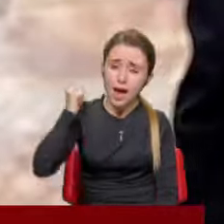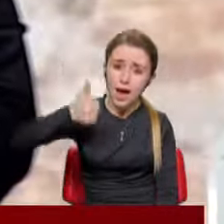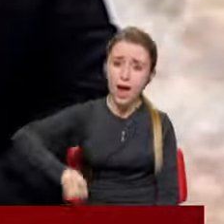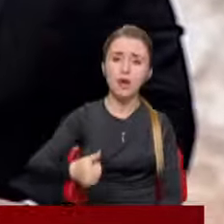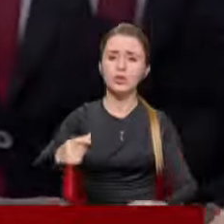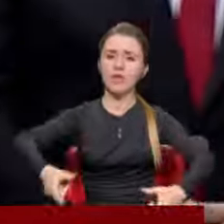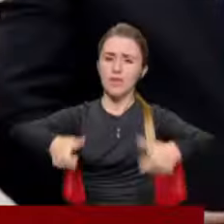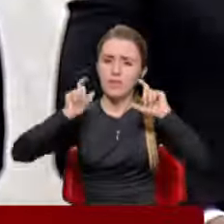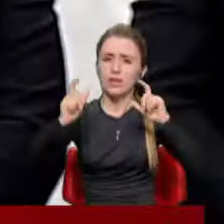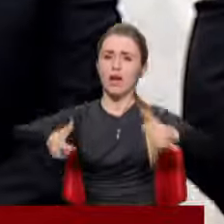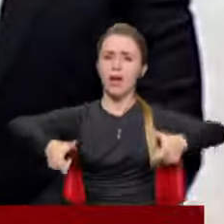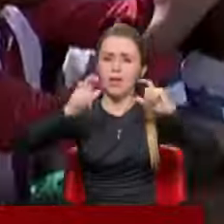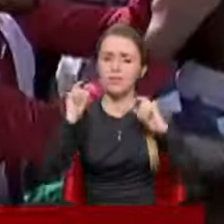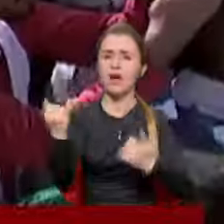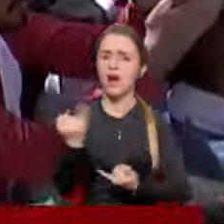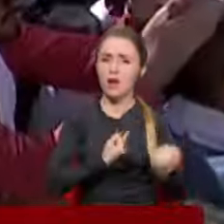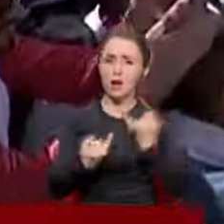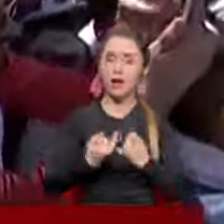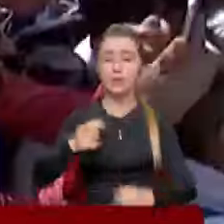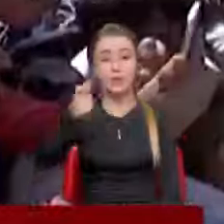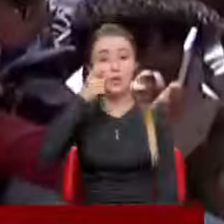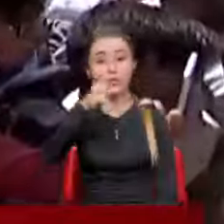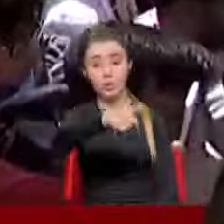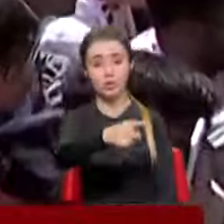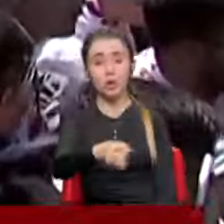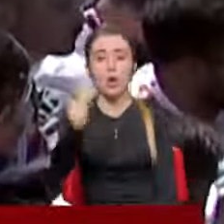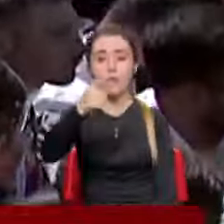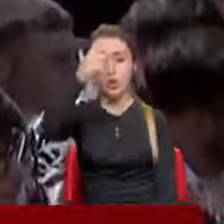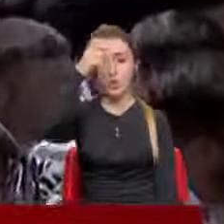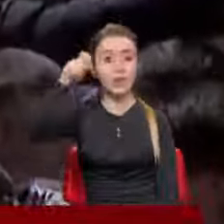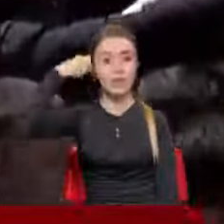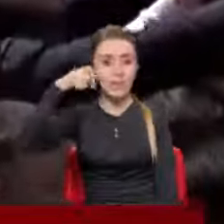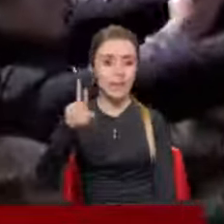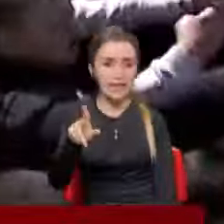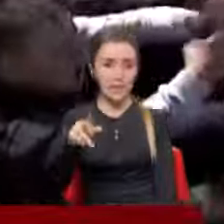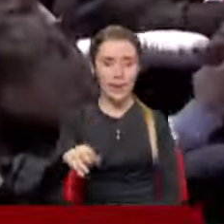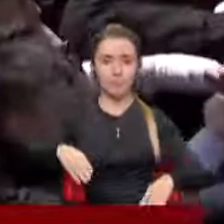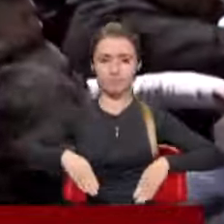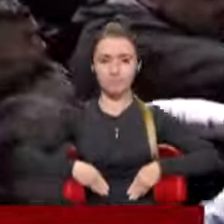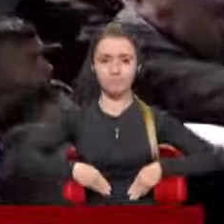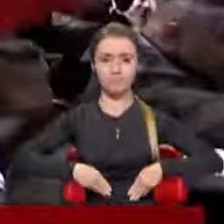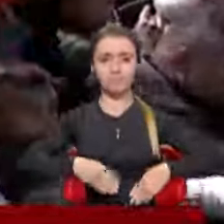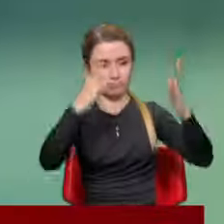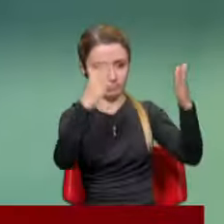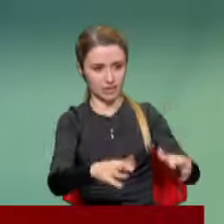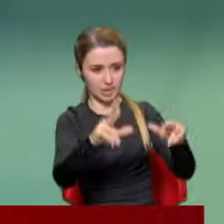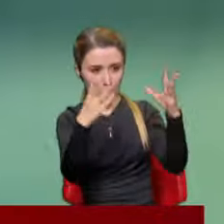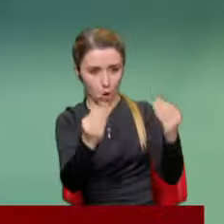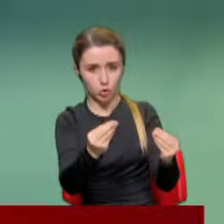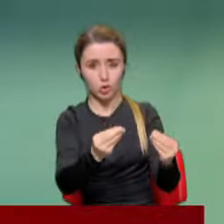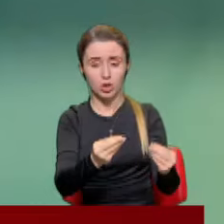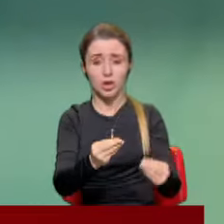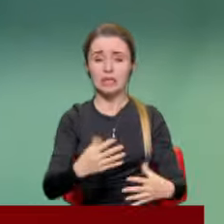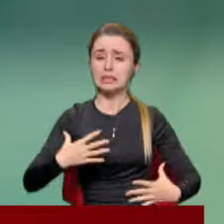bir iftira, bir hakaret. Özgür Efendi bir diğer Türk filmindeki mazlum karakterine döndü. Her